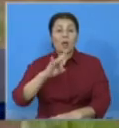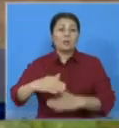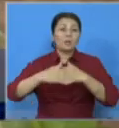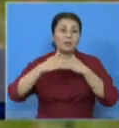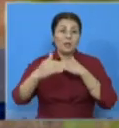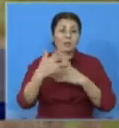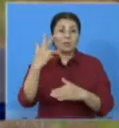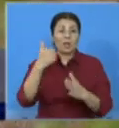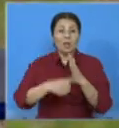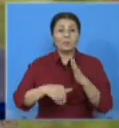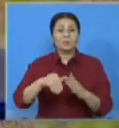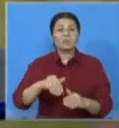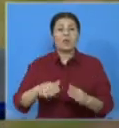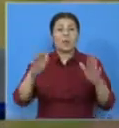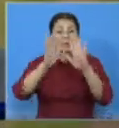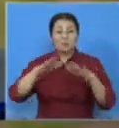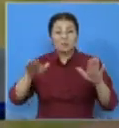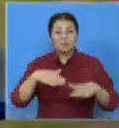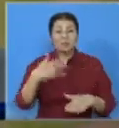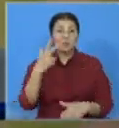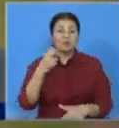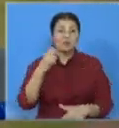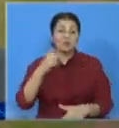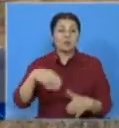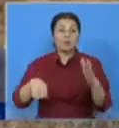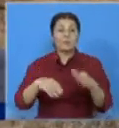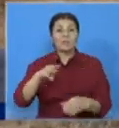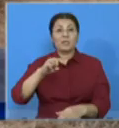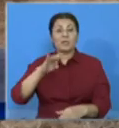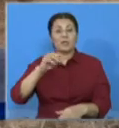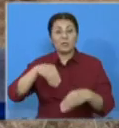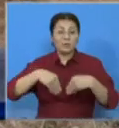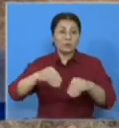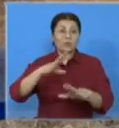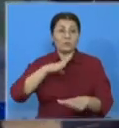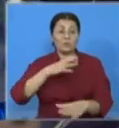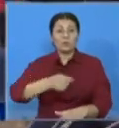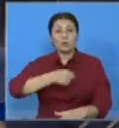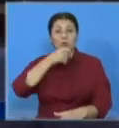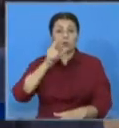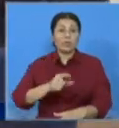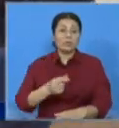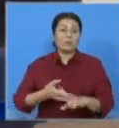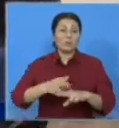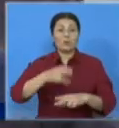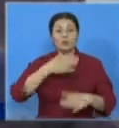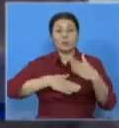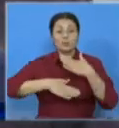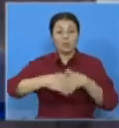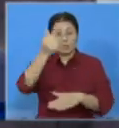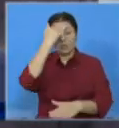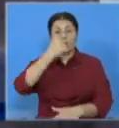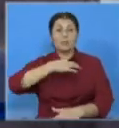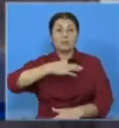мен 300 түп терек отырғызды. Атаңнан мал қалғанша талғасын деген ұстанымды құптайтын үлкендер қауымы игі іске ризашылығын білдірді. Бұл